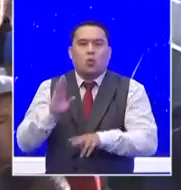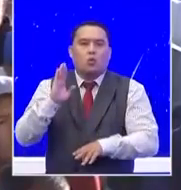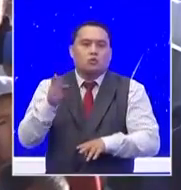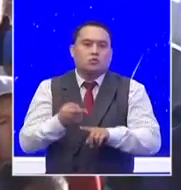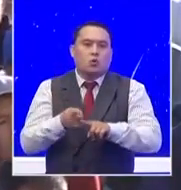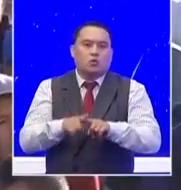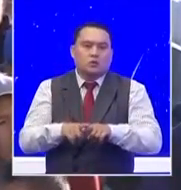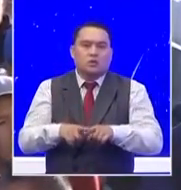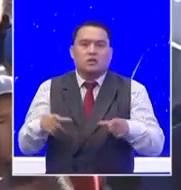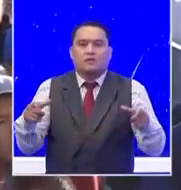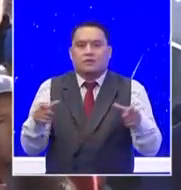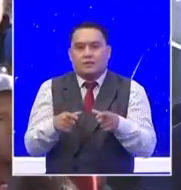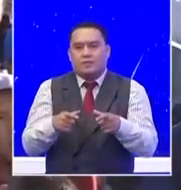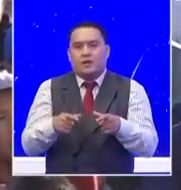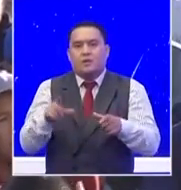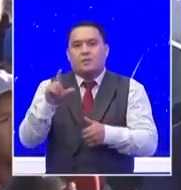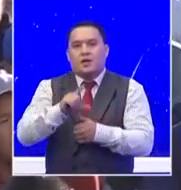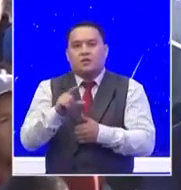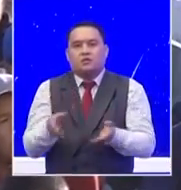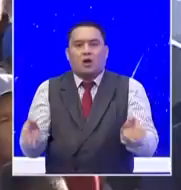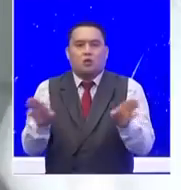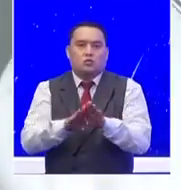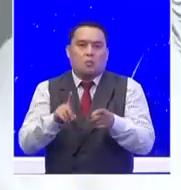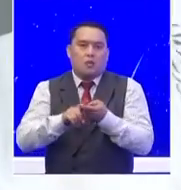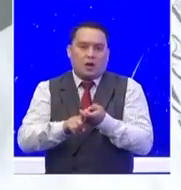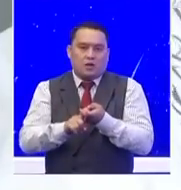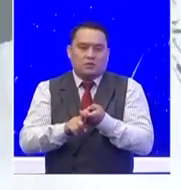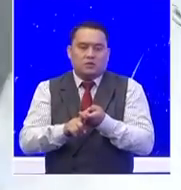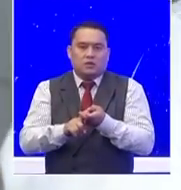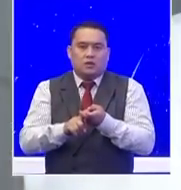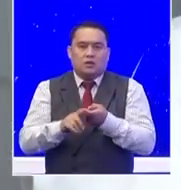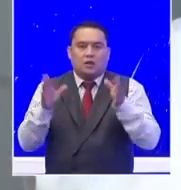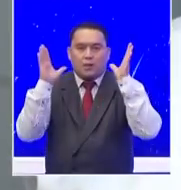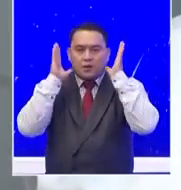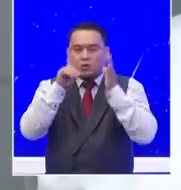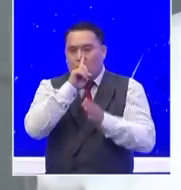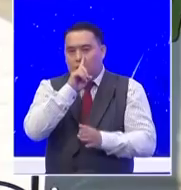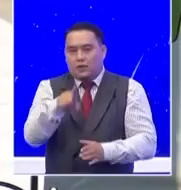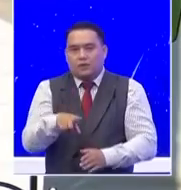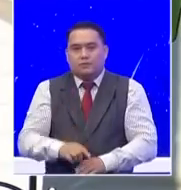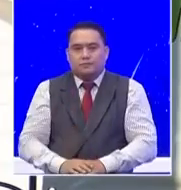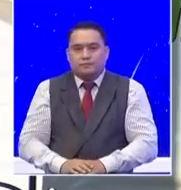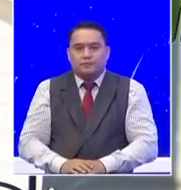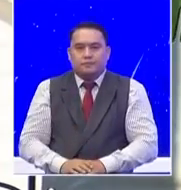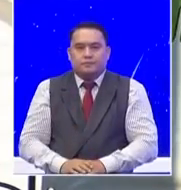Айта кетейік, корона індет салдарынан мешіттердің жабылуына байланысты құрбан айт намазы да оқылмайды.